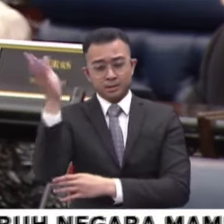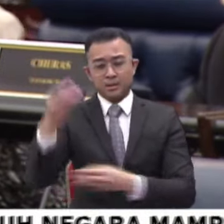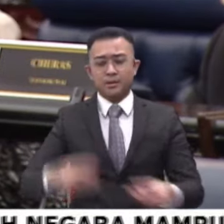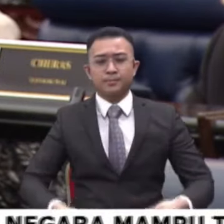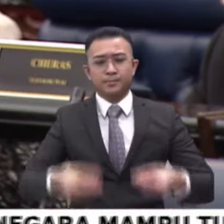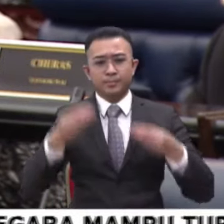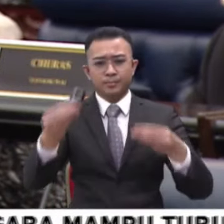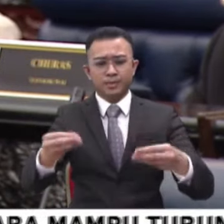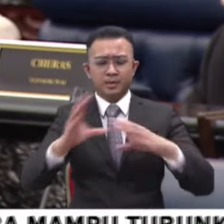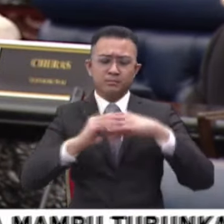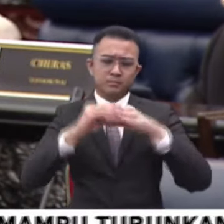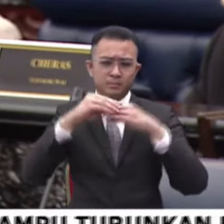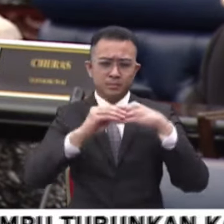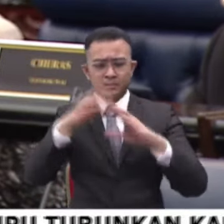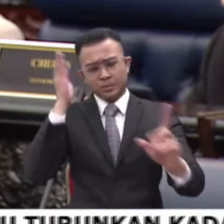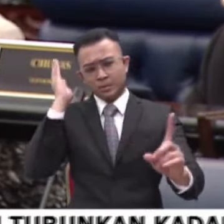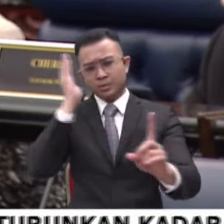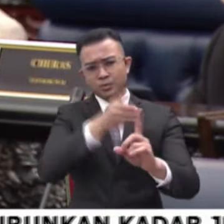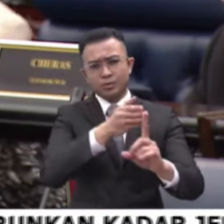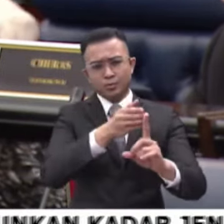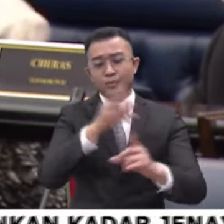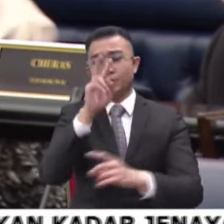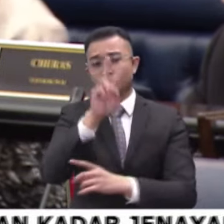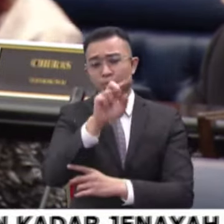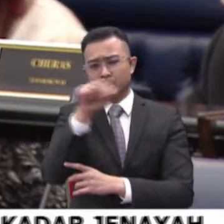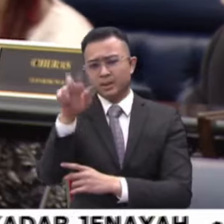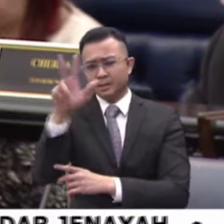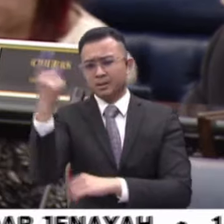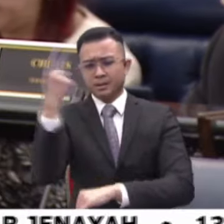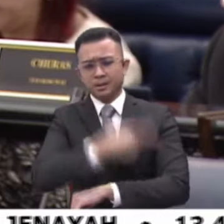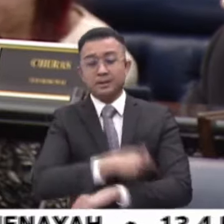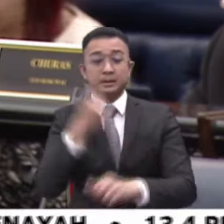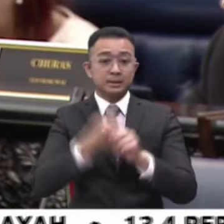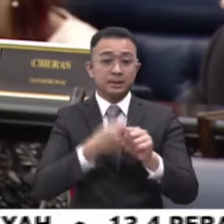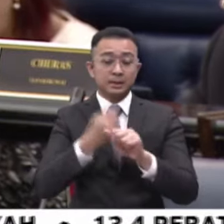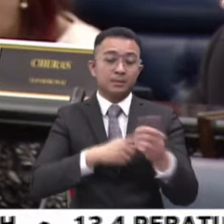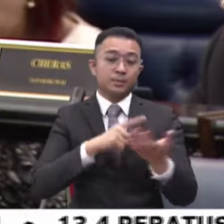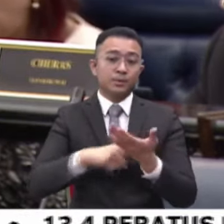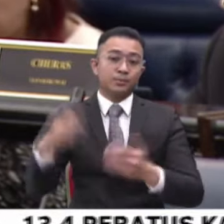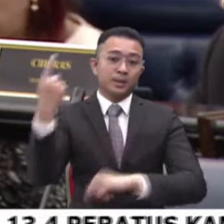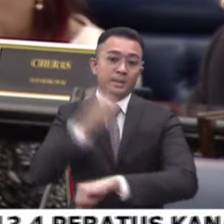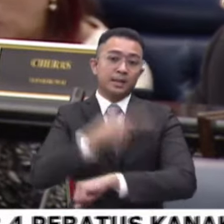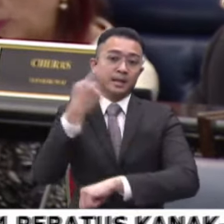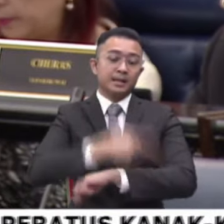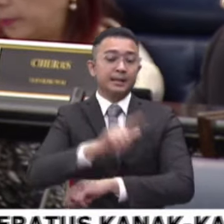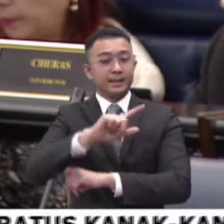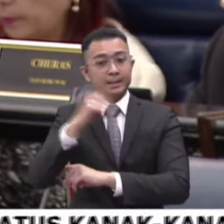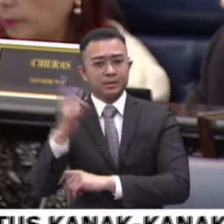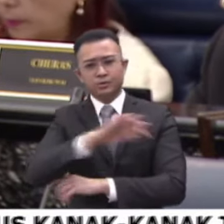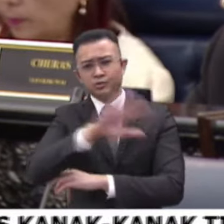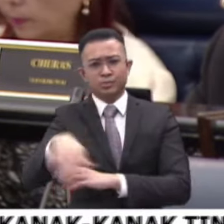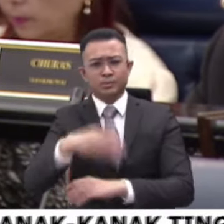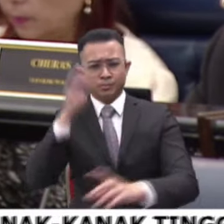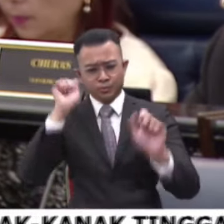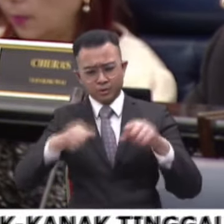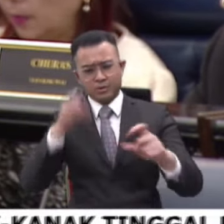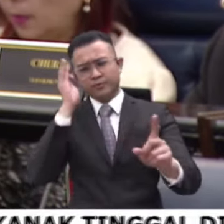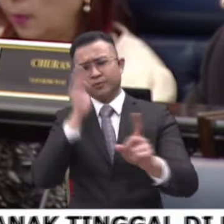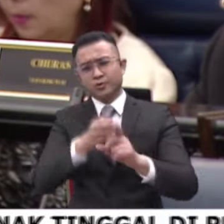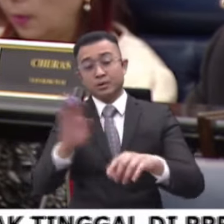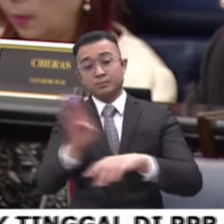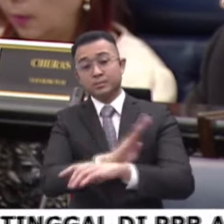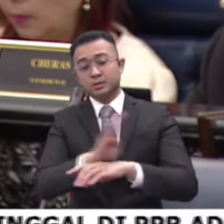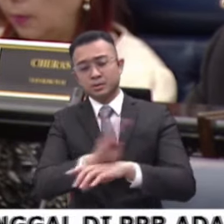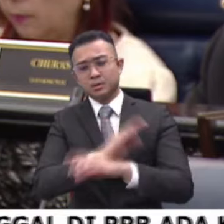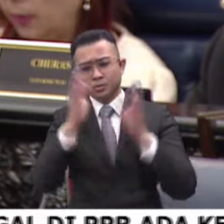diberikan fleksibiliti untuk ditumpukan dua ke tiga hari pada setiap minggu supaya pada hari-hari yang berlainan mereka boleh fokus jadi